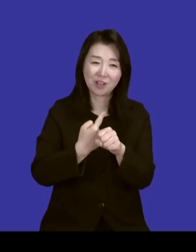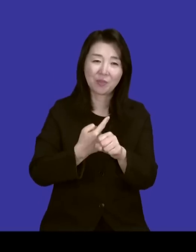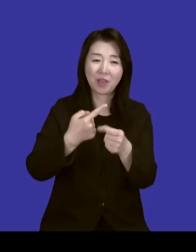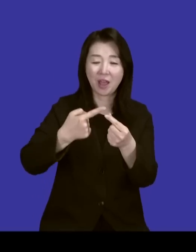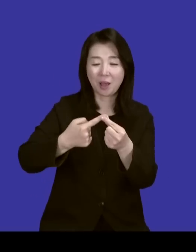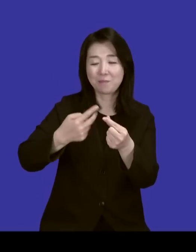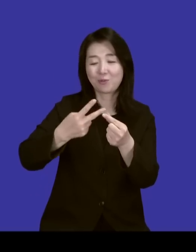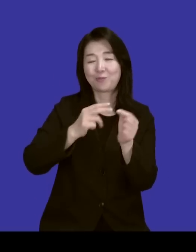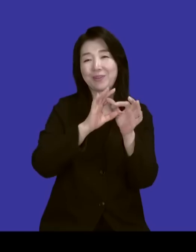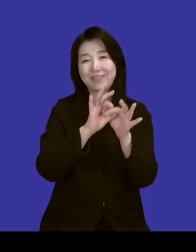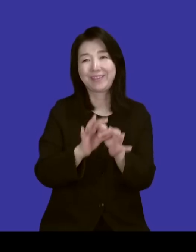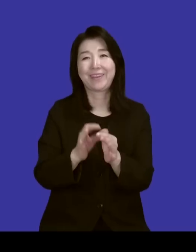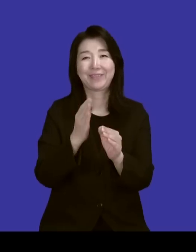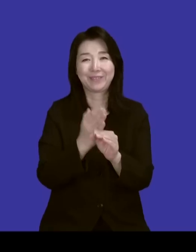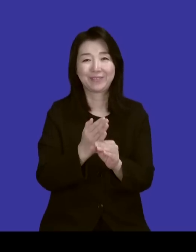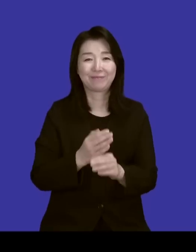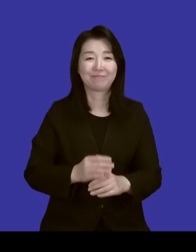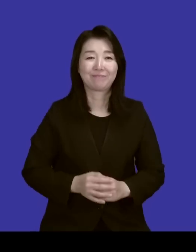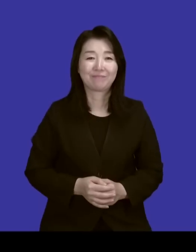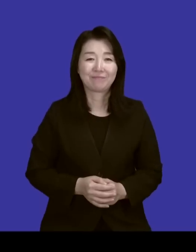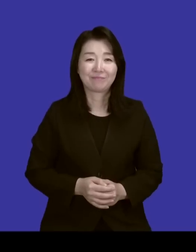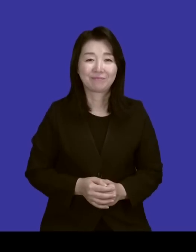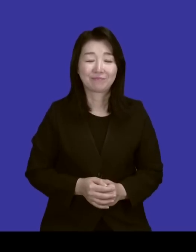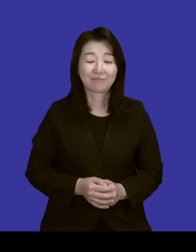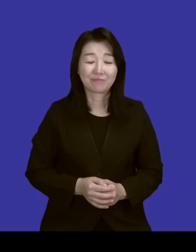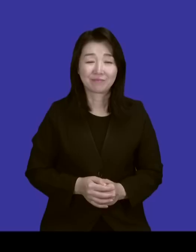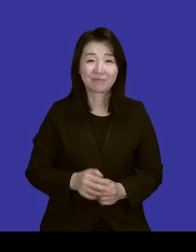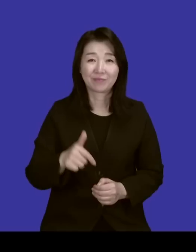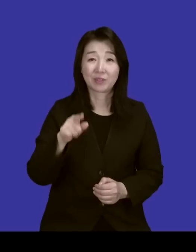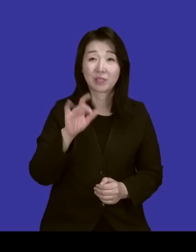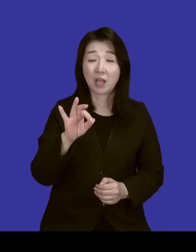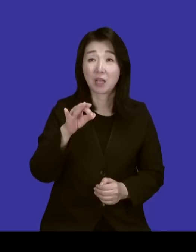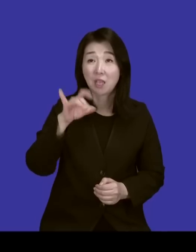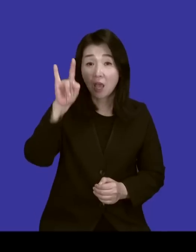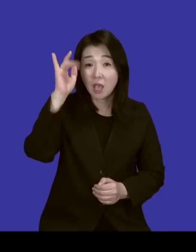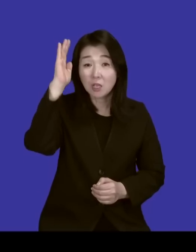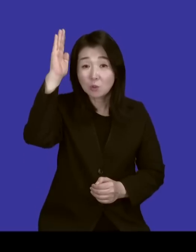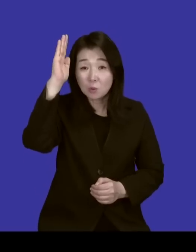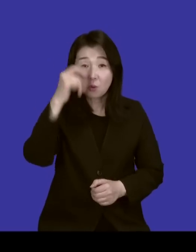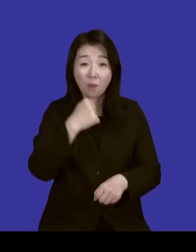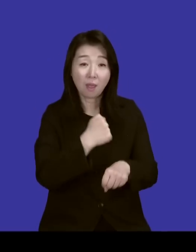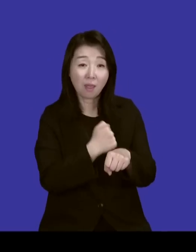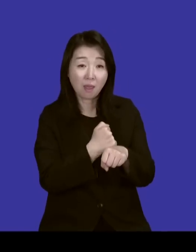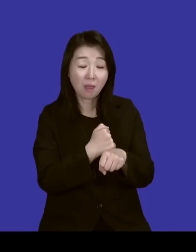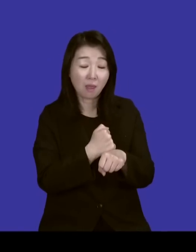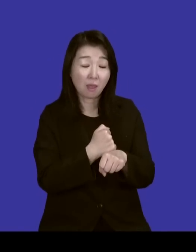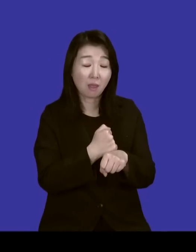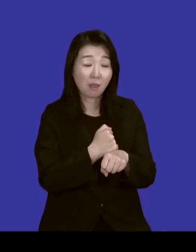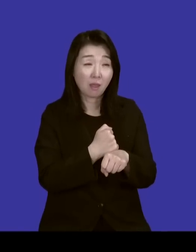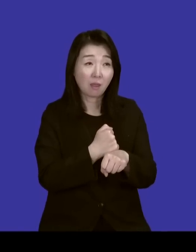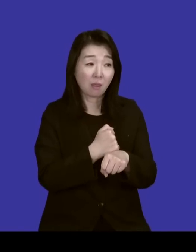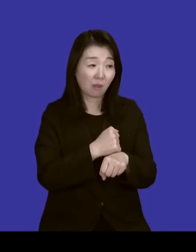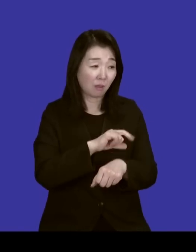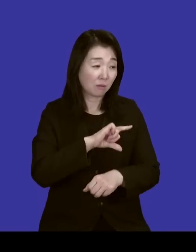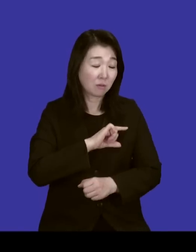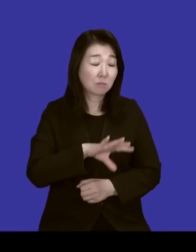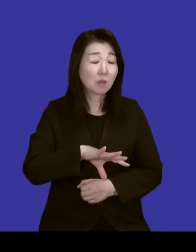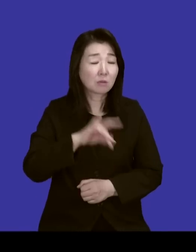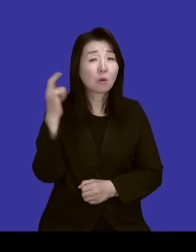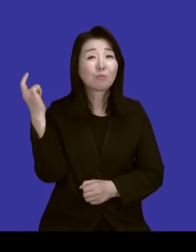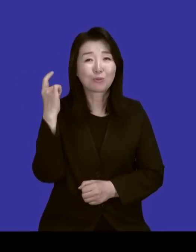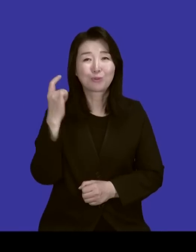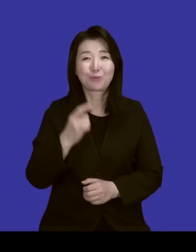2차례씩 계속하고 있습니다. 근데 말씀드리니까 강해 설교라는 게 저는 이 명칭을 오늘 지금 이 순간 처음